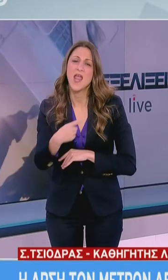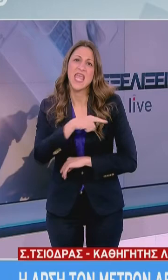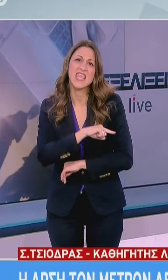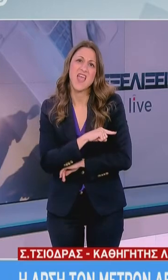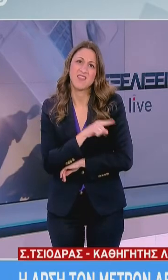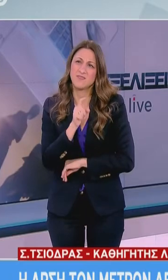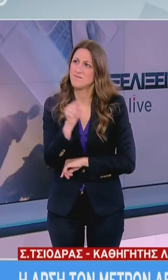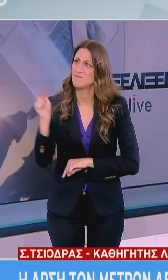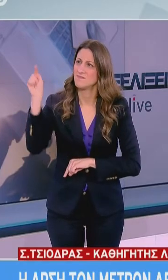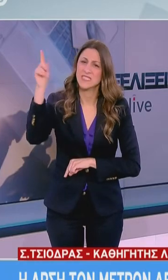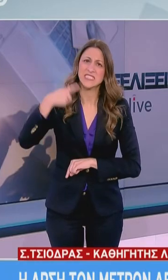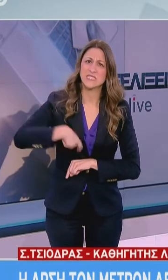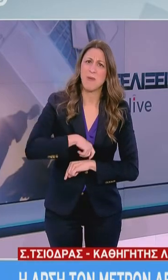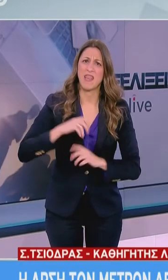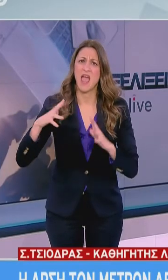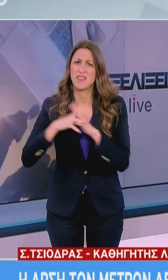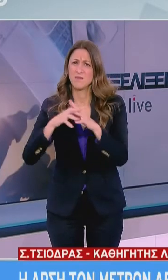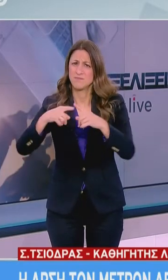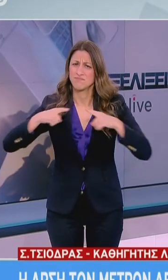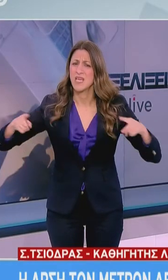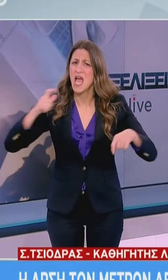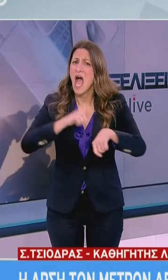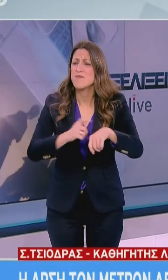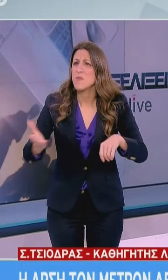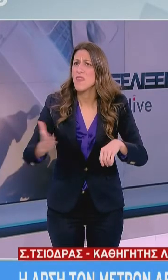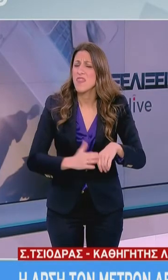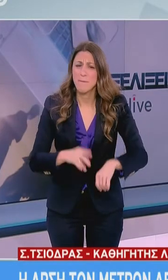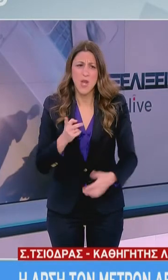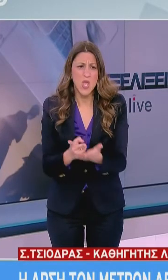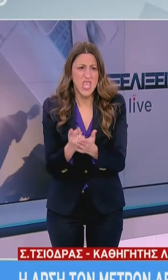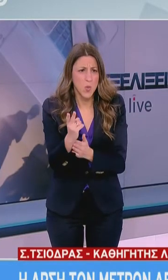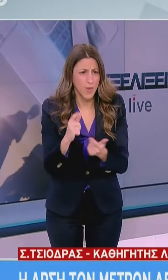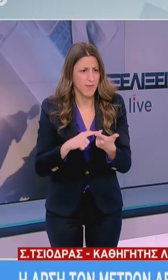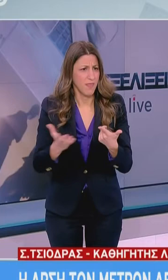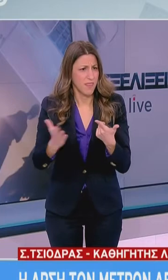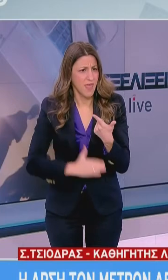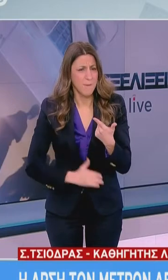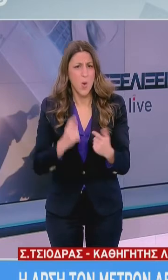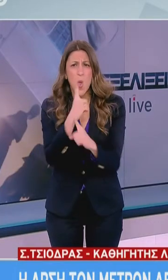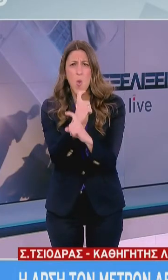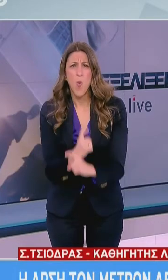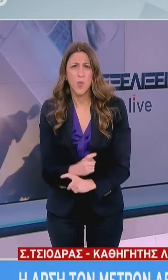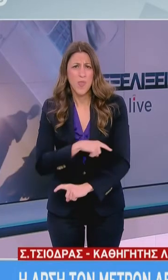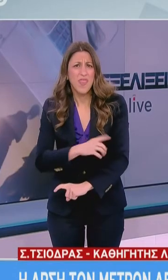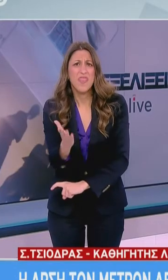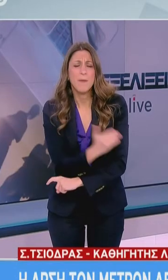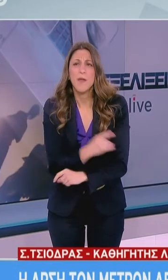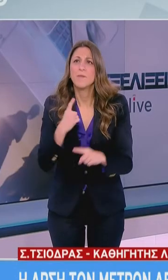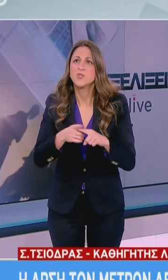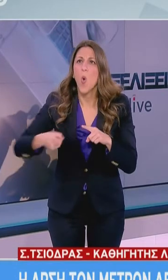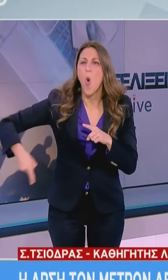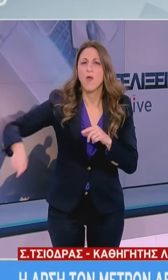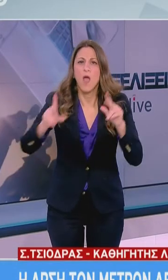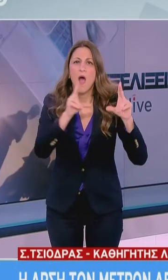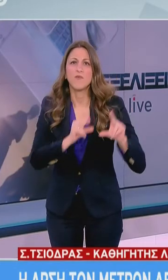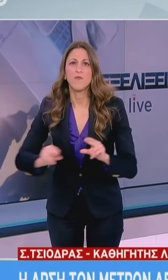εξάπλωση της νόσου στην Ιταλία δήλωσε: «Δεν υπάρχουν χειρουργοί, ουρολόγοι, ορθοπαιδικοί. Είμαστε απλά γιατροί που έχουμε γίνει μέρος μιας